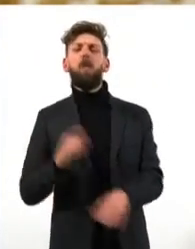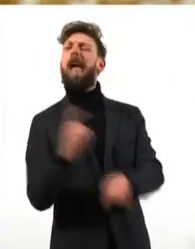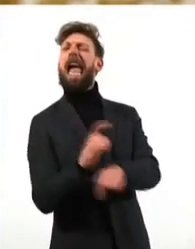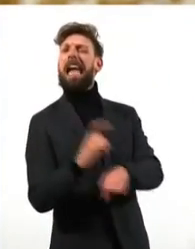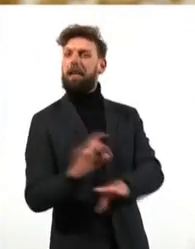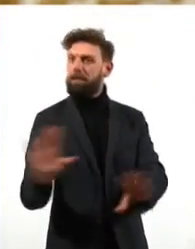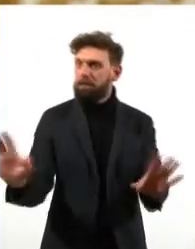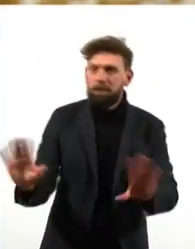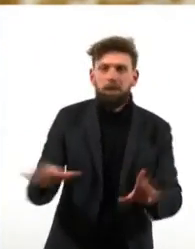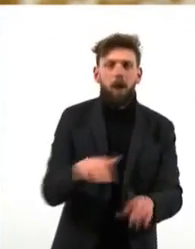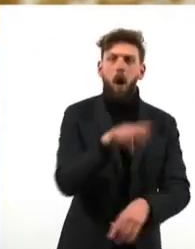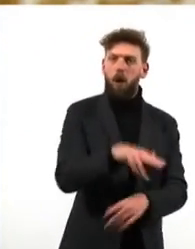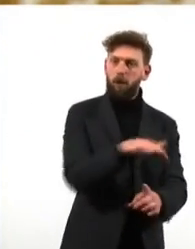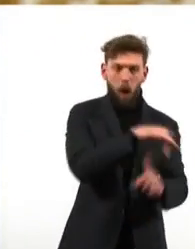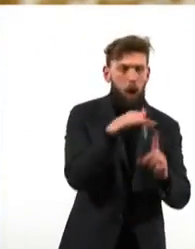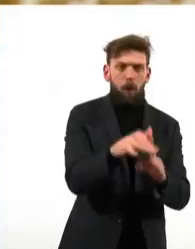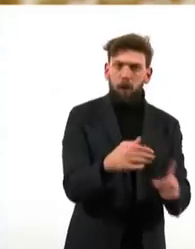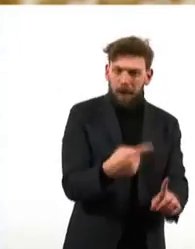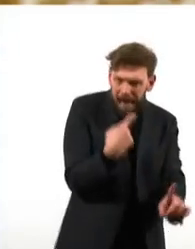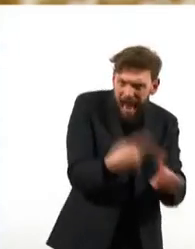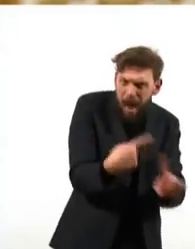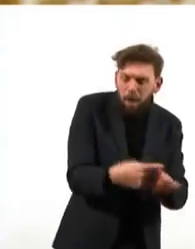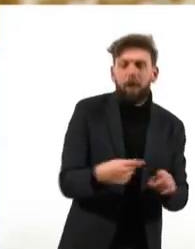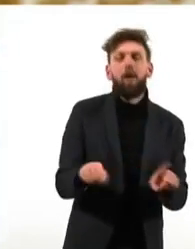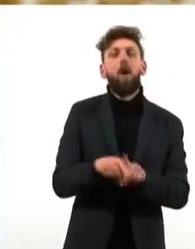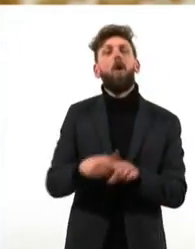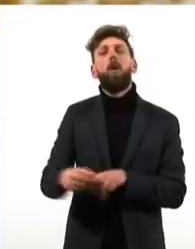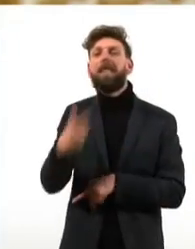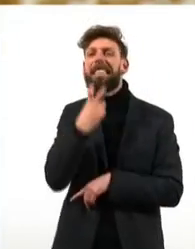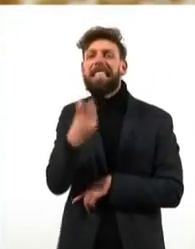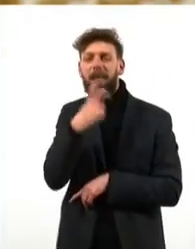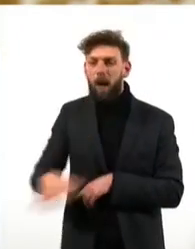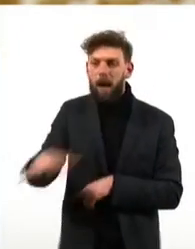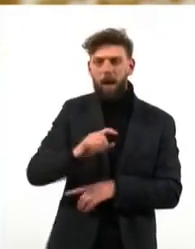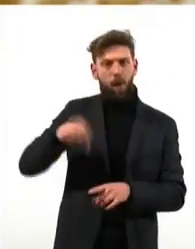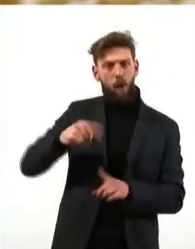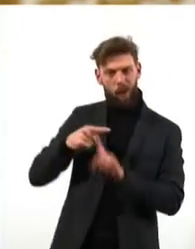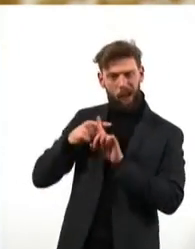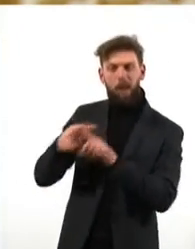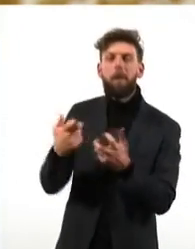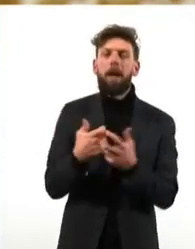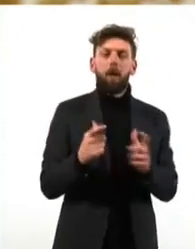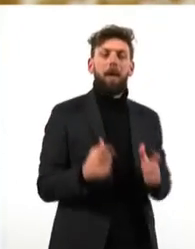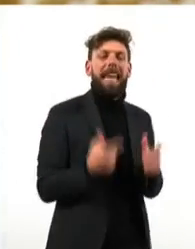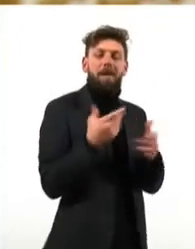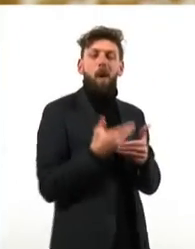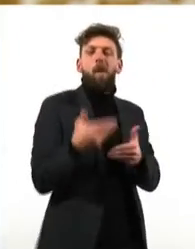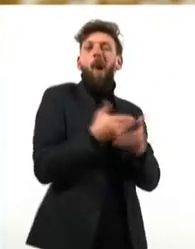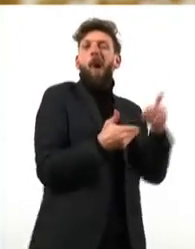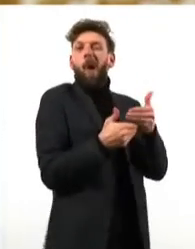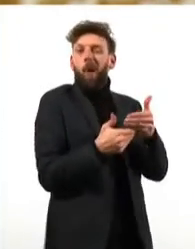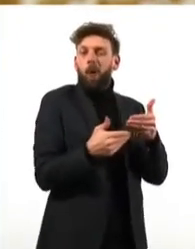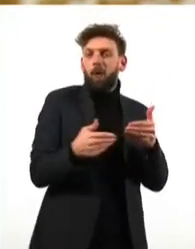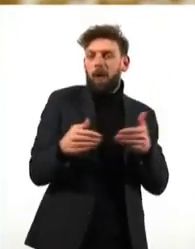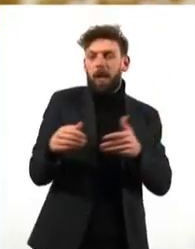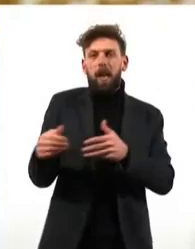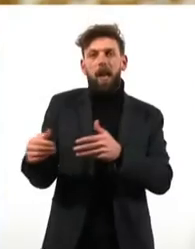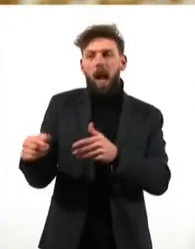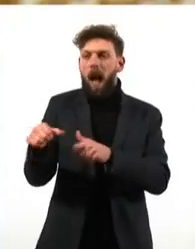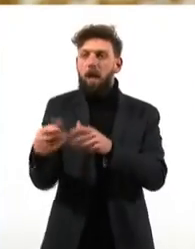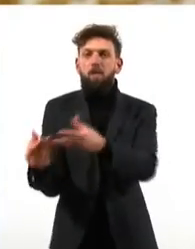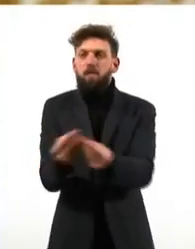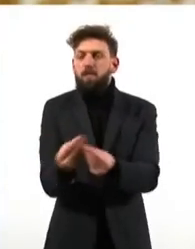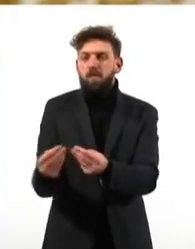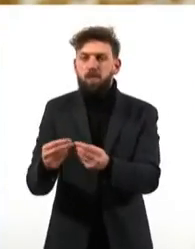faut convaincre nos concitoyens, parce qu'aujourd'hui, quand on construit un petit immeuble, eh bien, il y a plein de gens qui s'organisent en